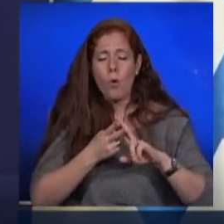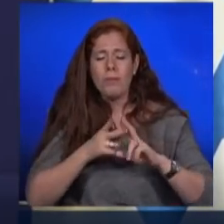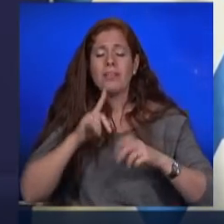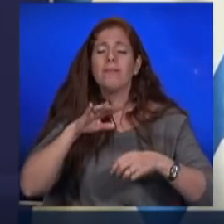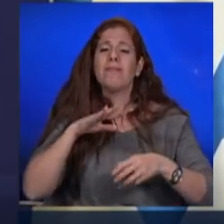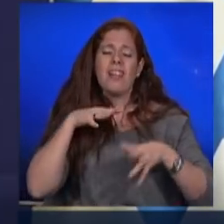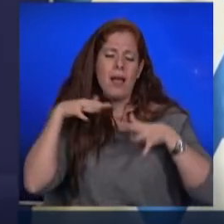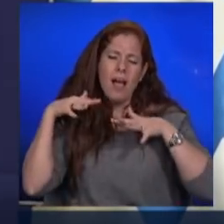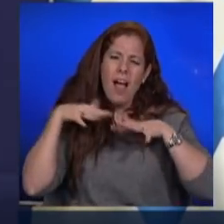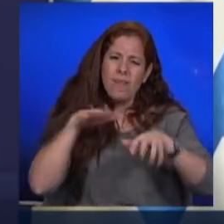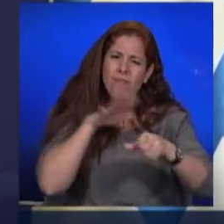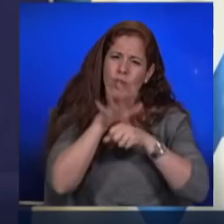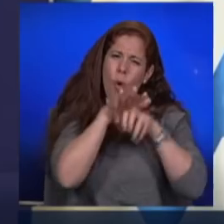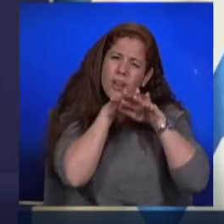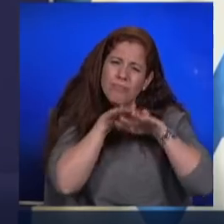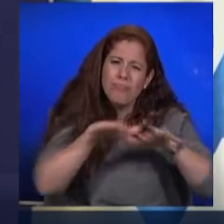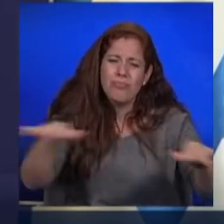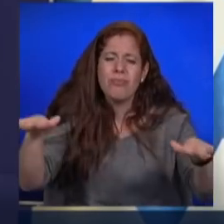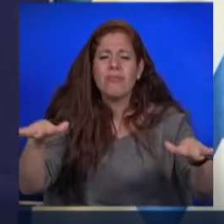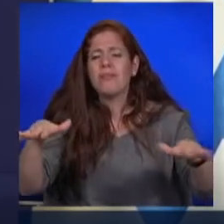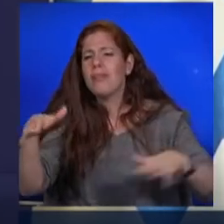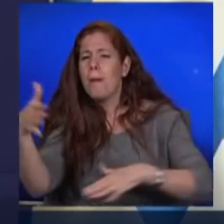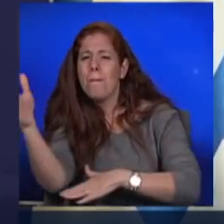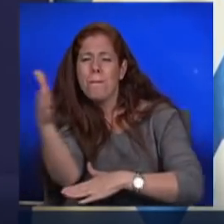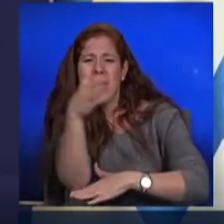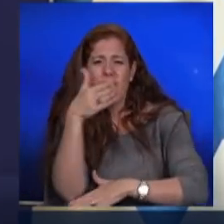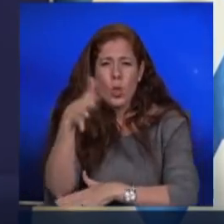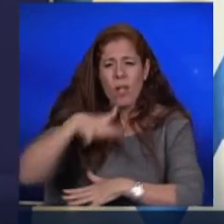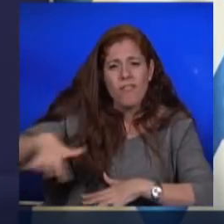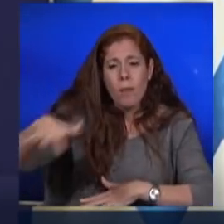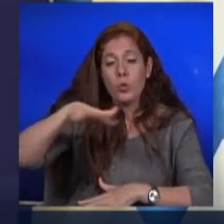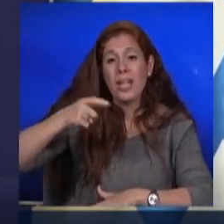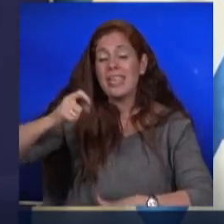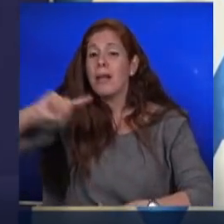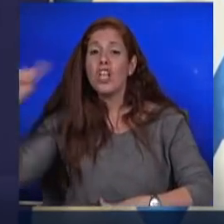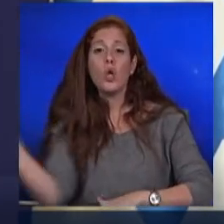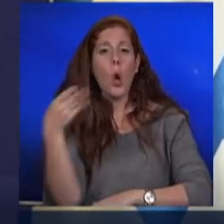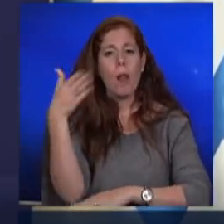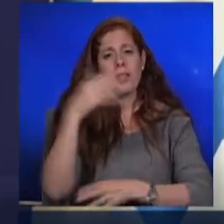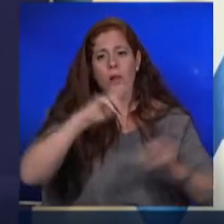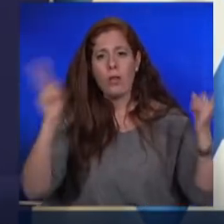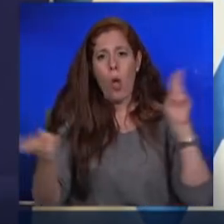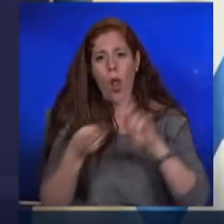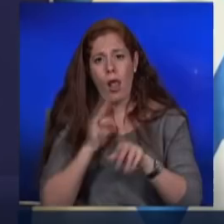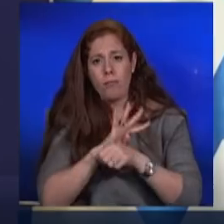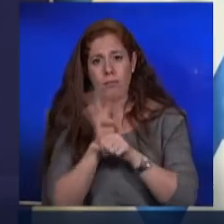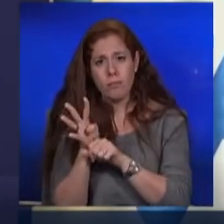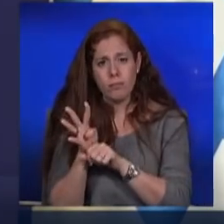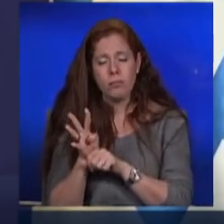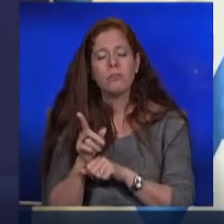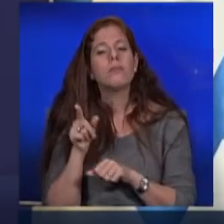בעוצמה יבשות ומדינות, כמעט את כל מדינות העולם. זוהי סערה